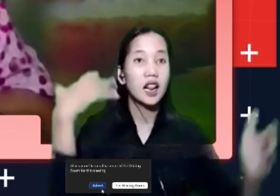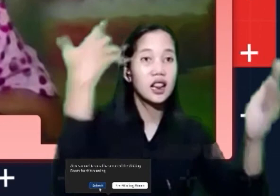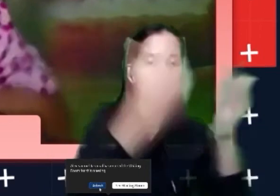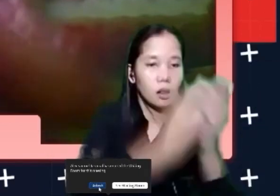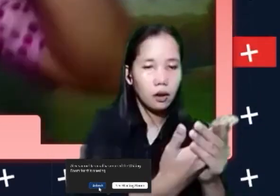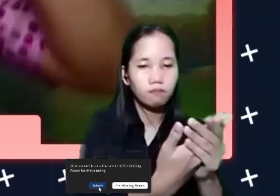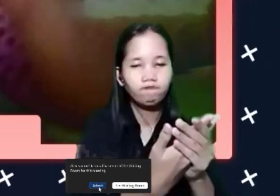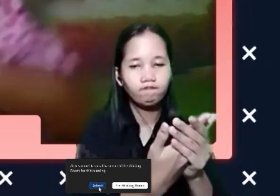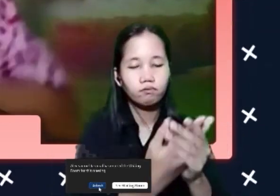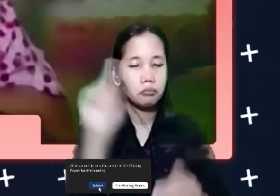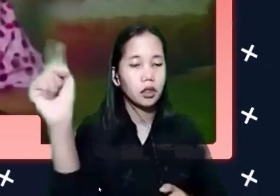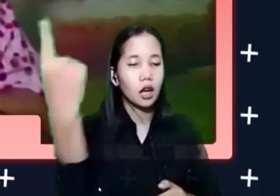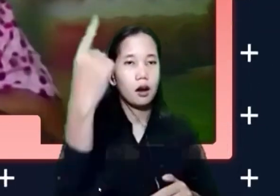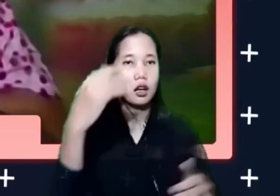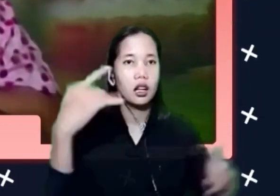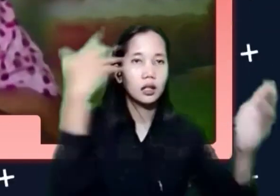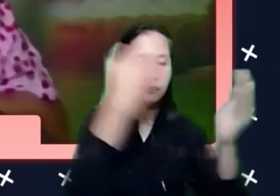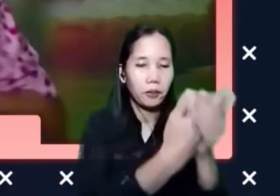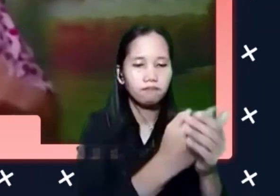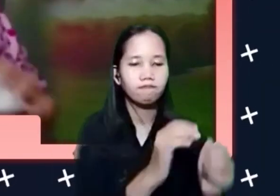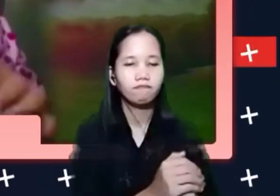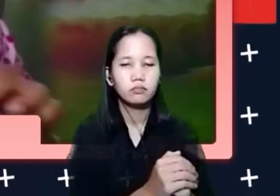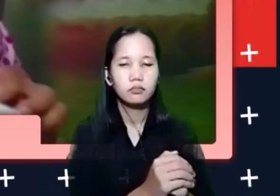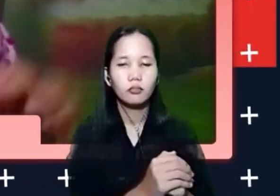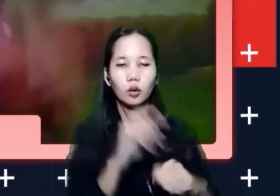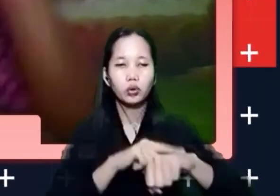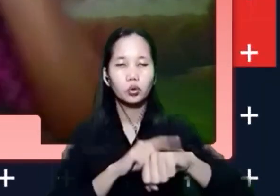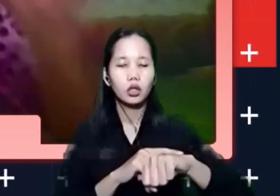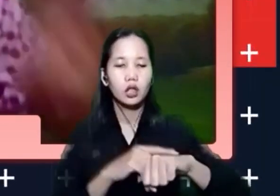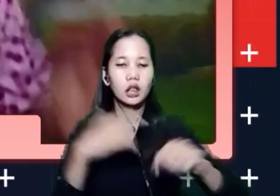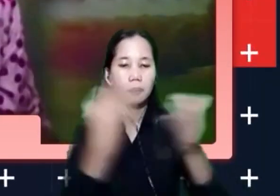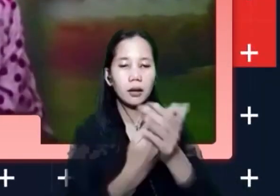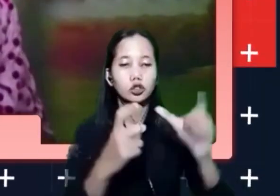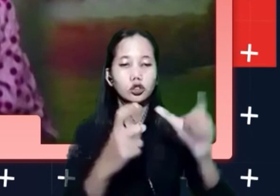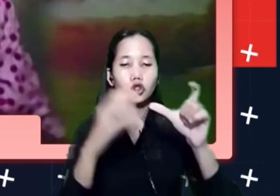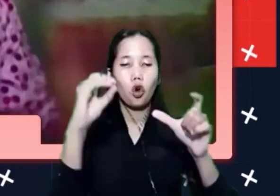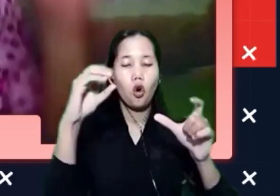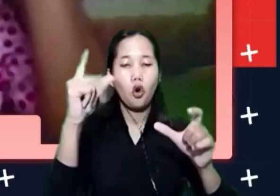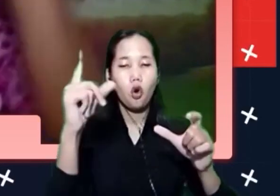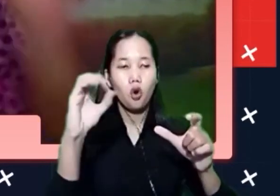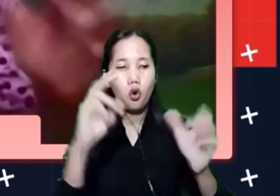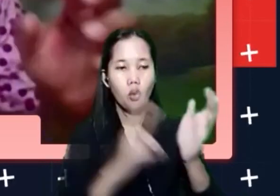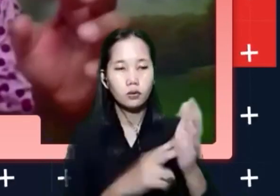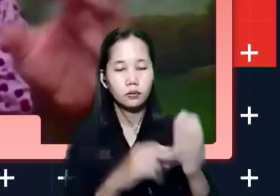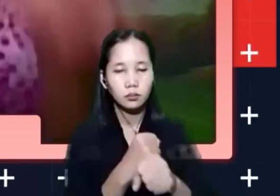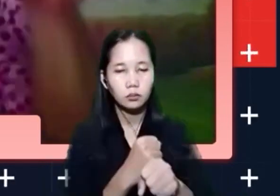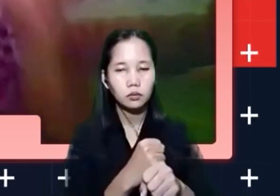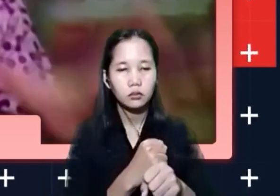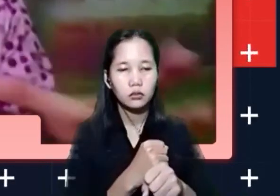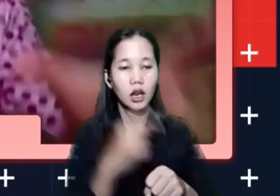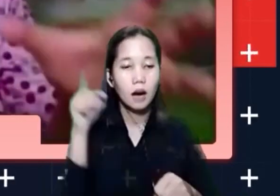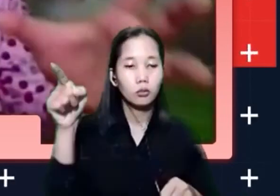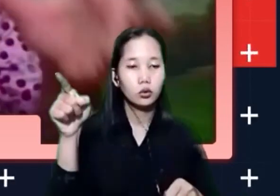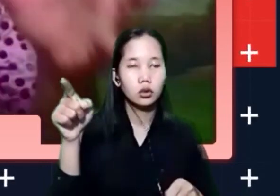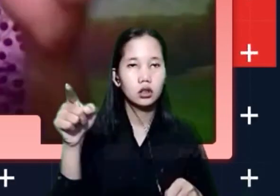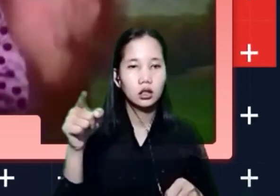18, tiga orang. Tiga orang ini adalah dua malaikat, dan yang satu adalah Tuhan